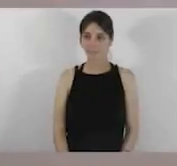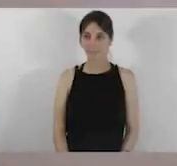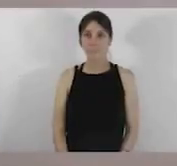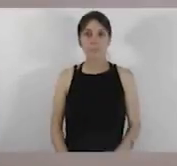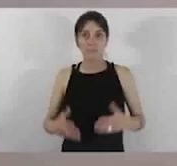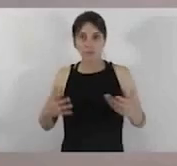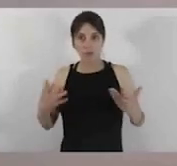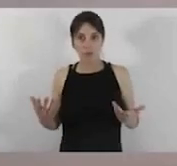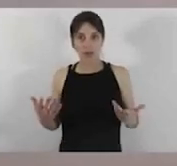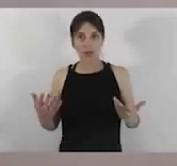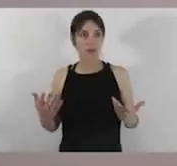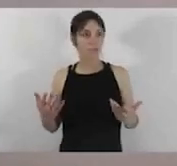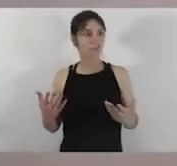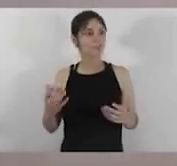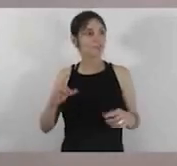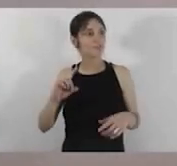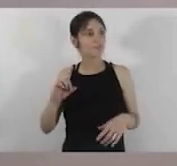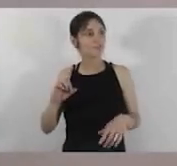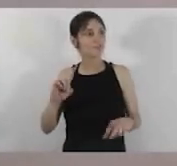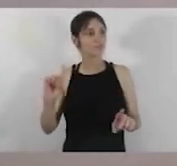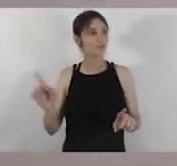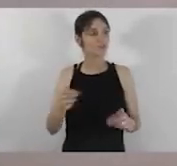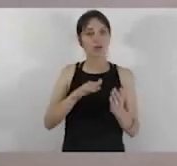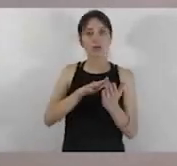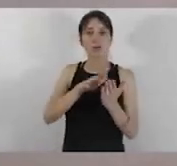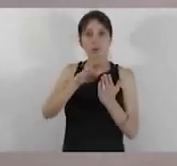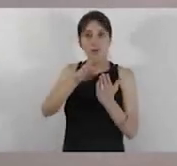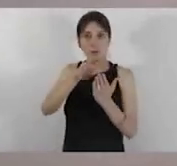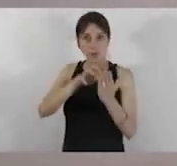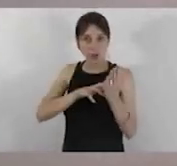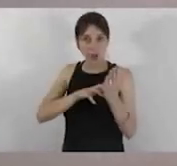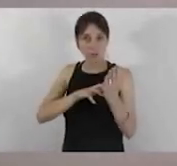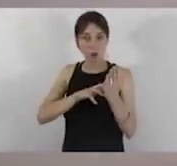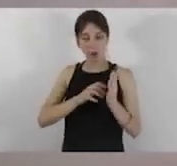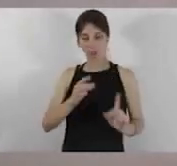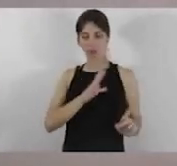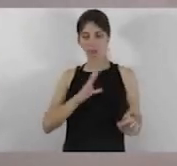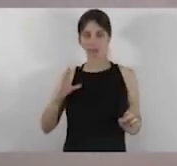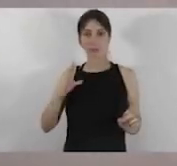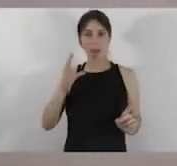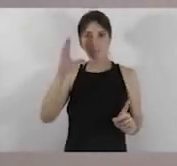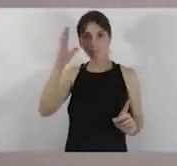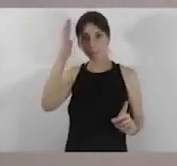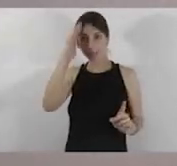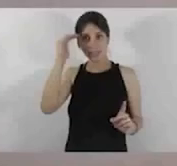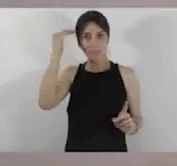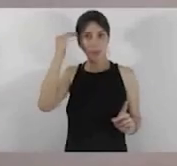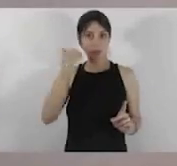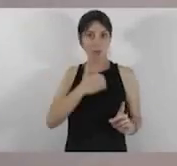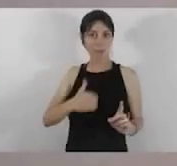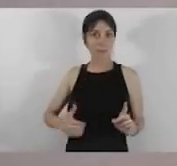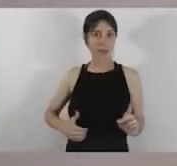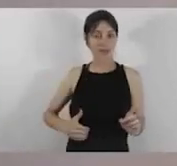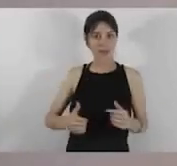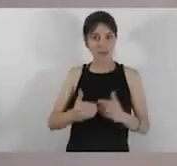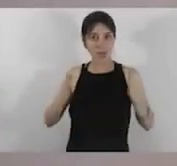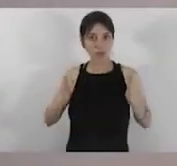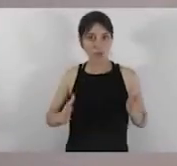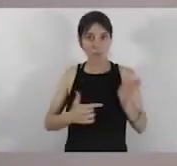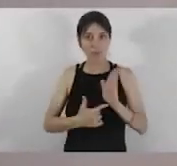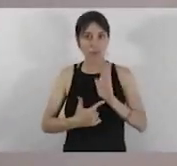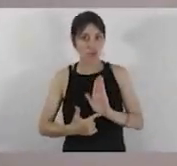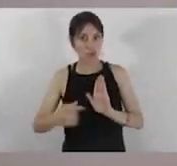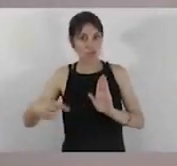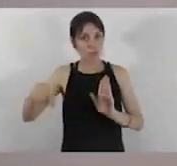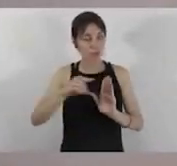Voilà, donc vous avez entendu le rapport présenté par Madame Sophie Camard, la maire de secteur. Est-ce que, chers collègues élus, vous